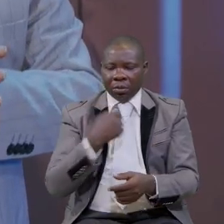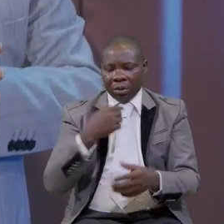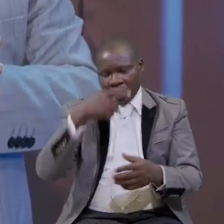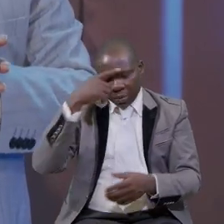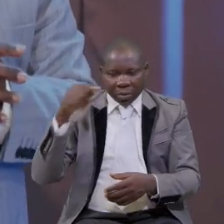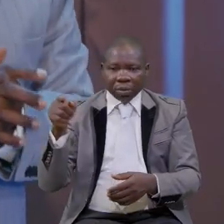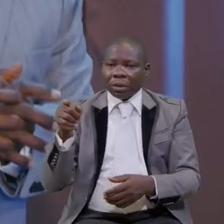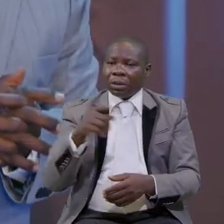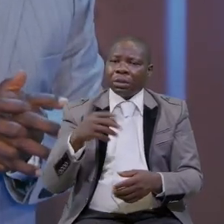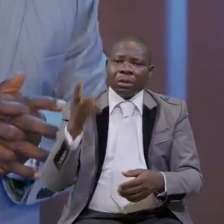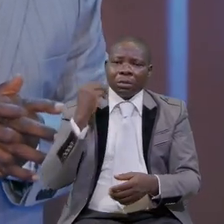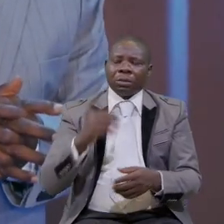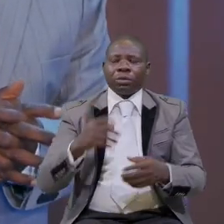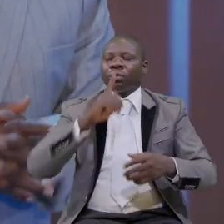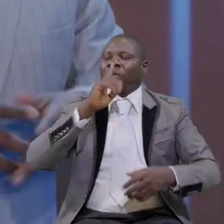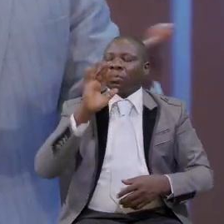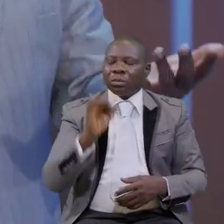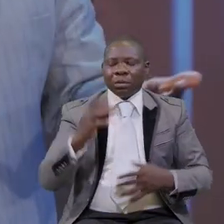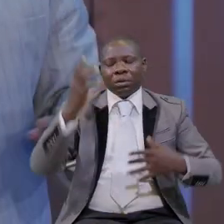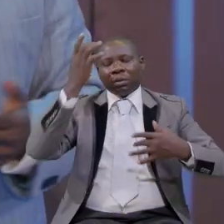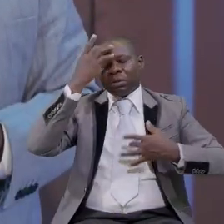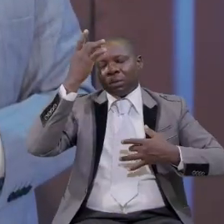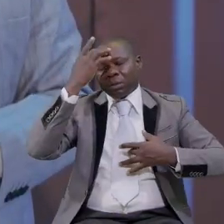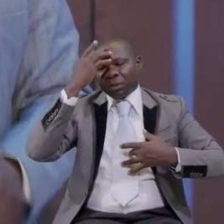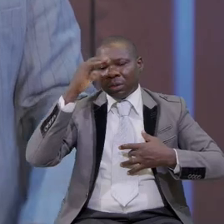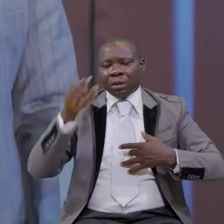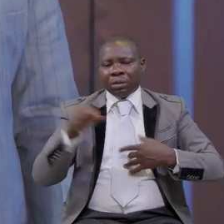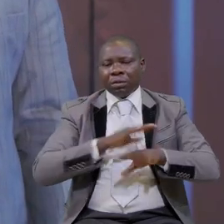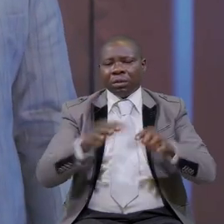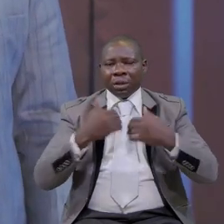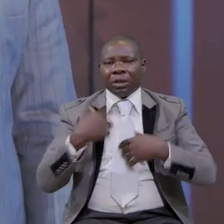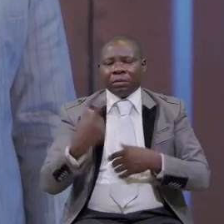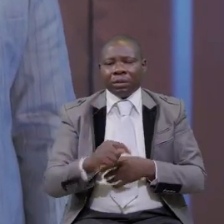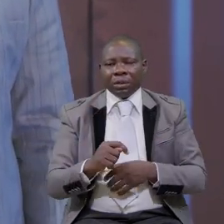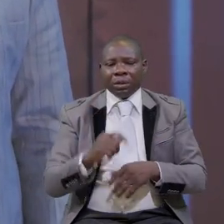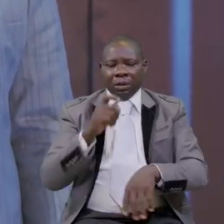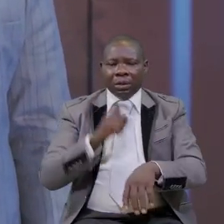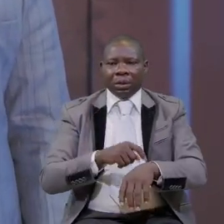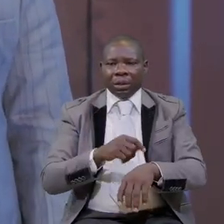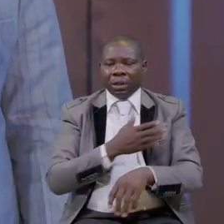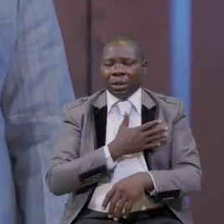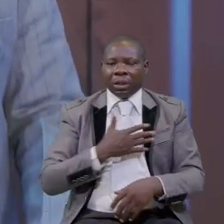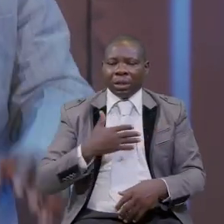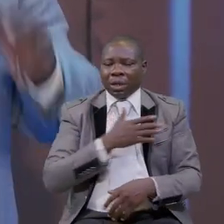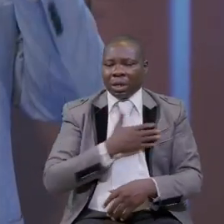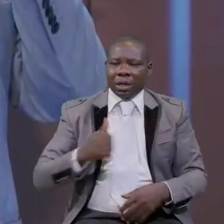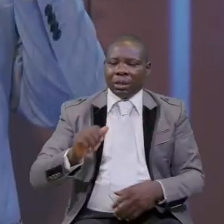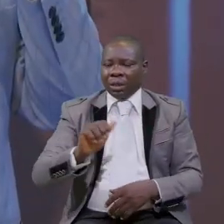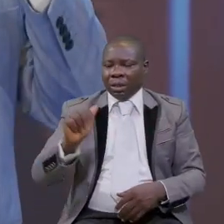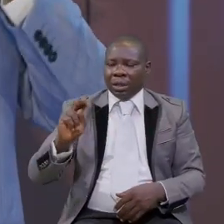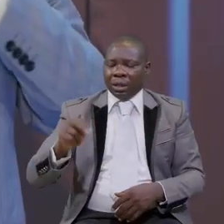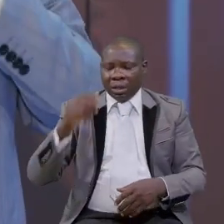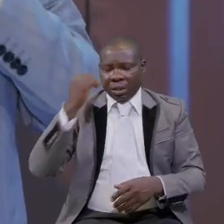était vraiment malade. Il n'a pas eu la chance. Et une idée lui est